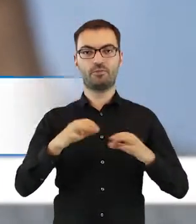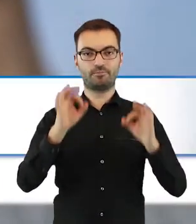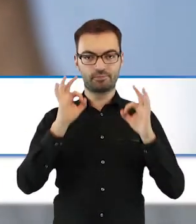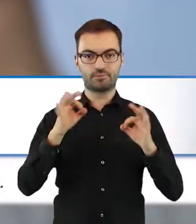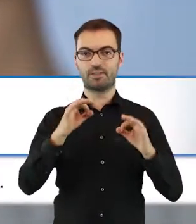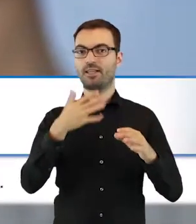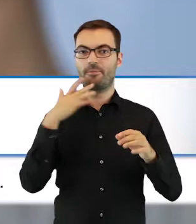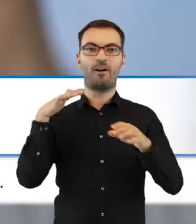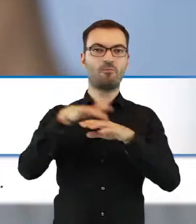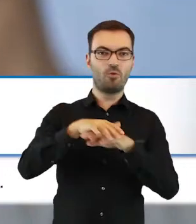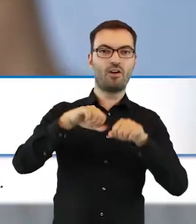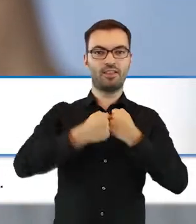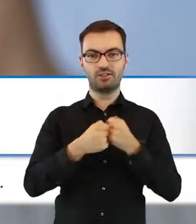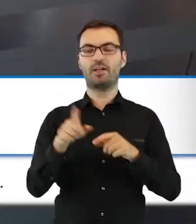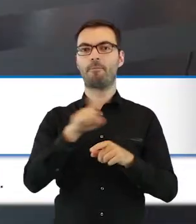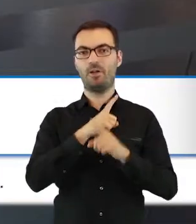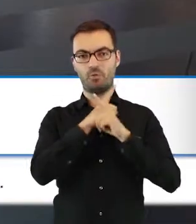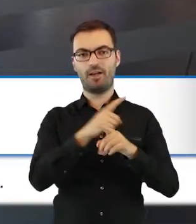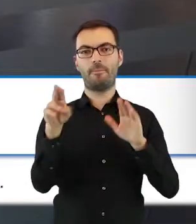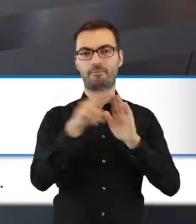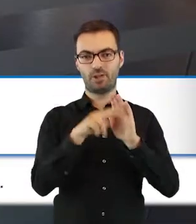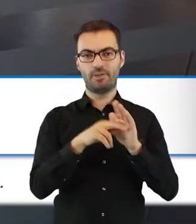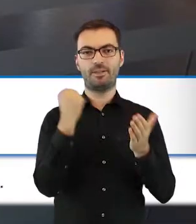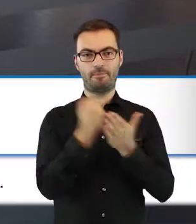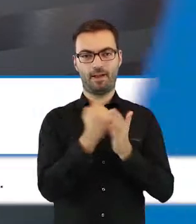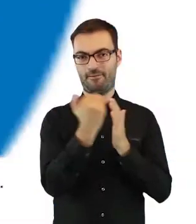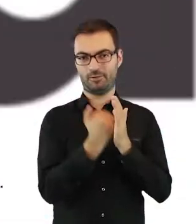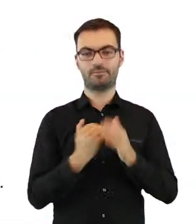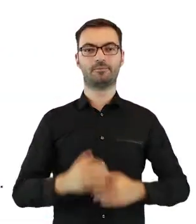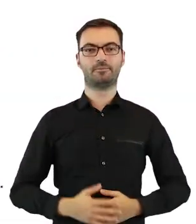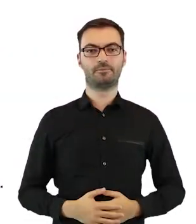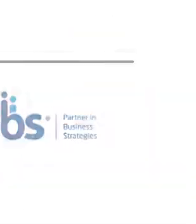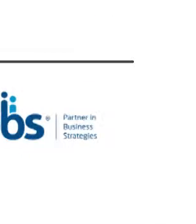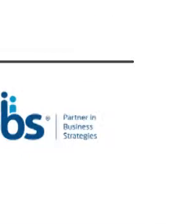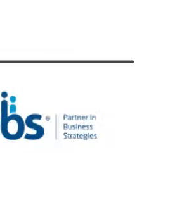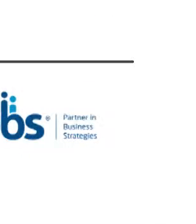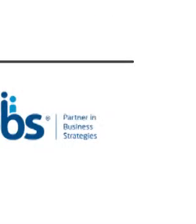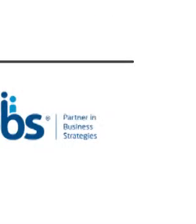instytucje zgodnie z wymaganiami prawnymi dotyczącymi ochrony środowiska.